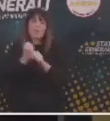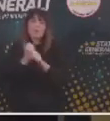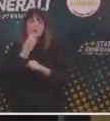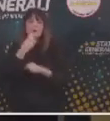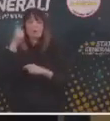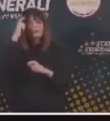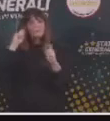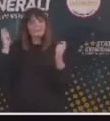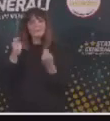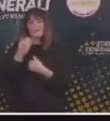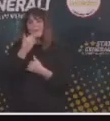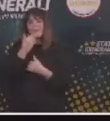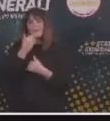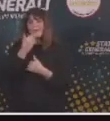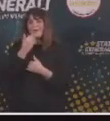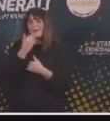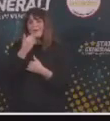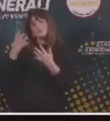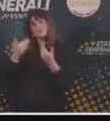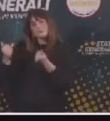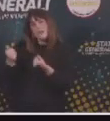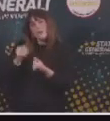alfonso del tuo saluto e del tuo contributo